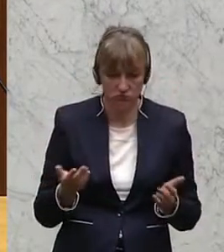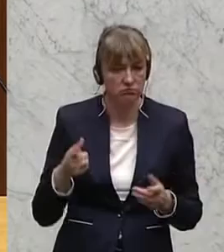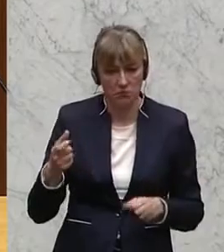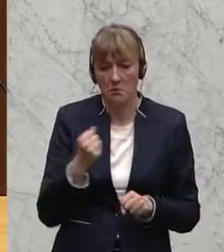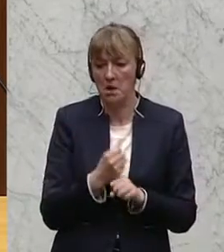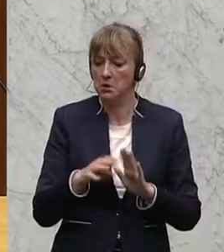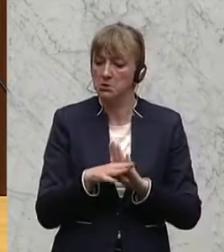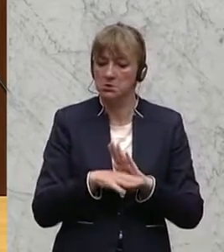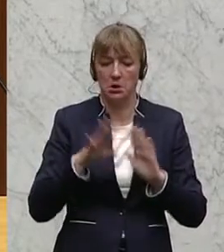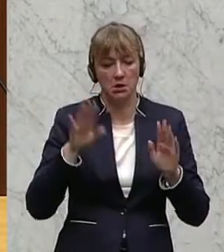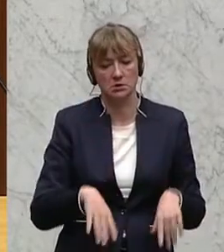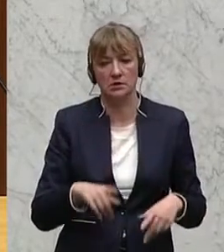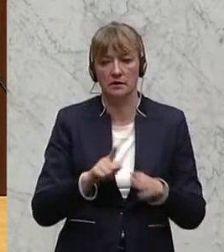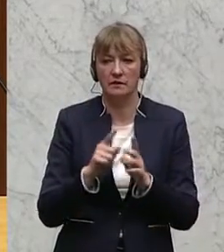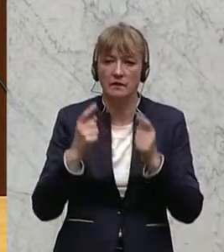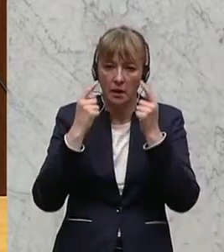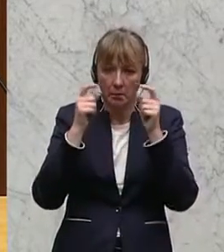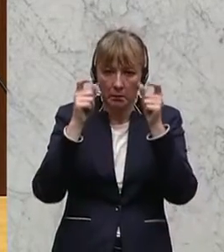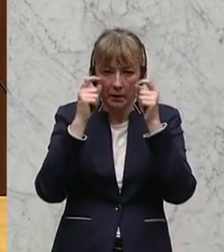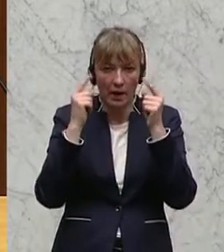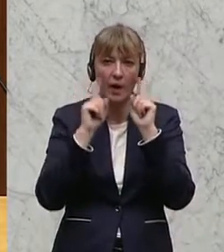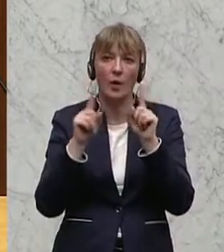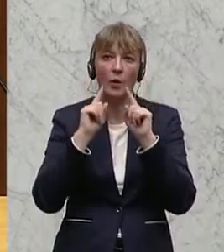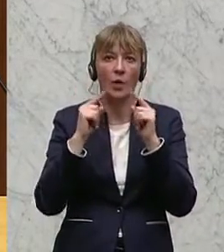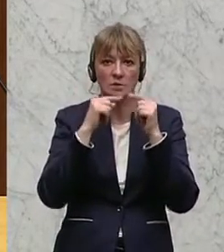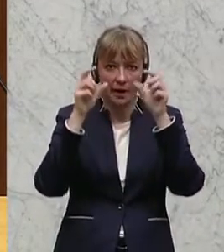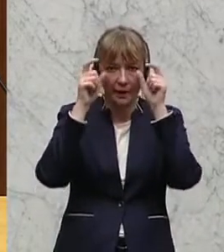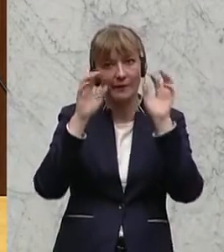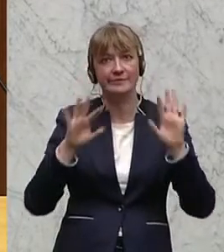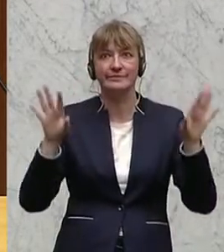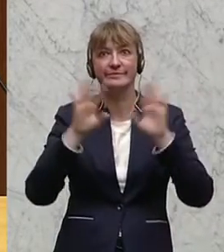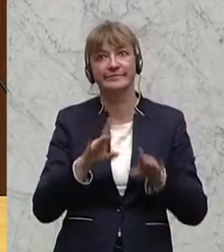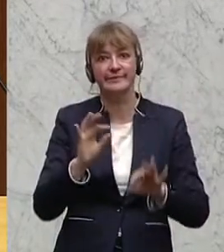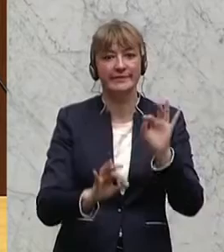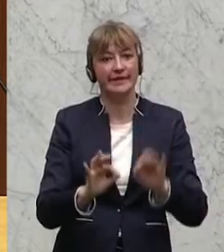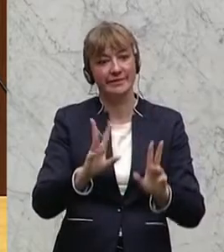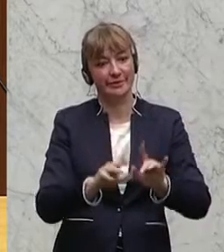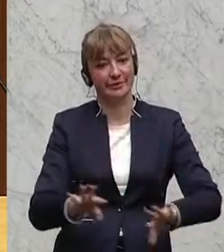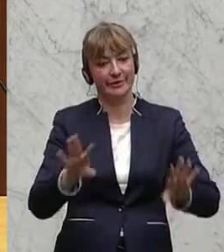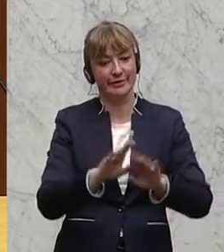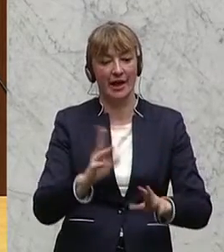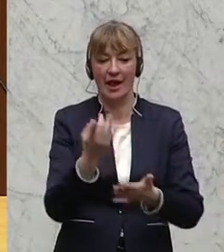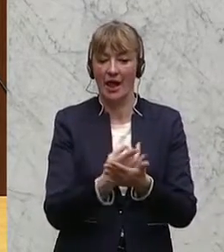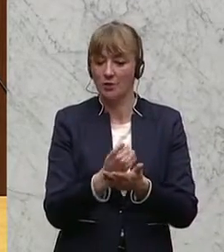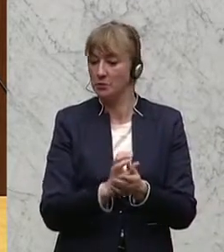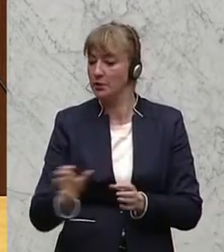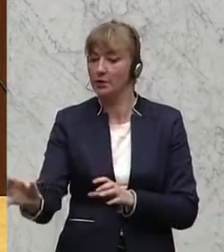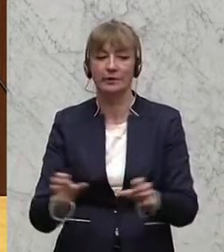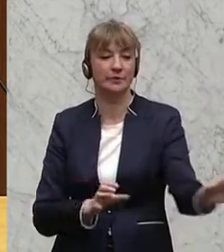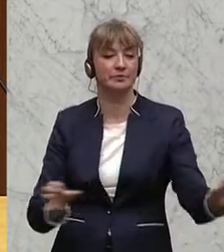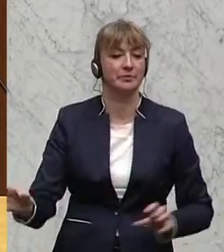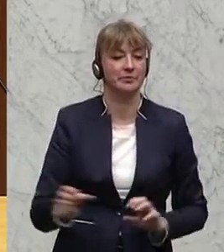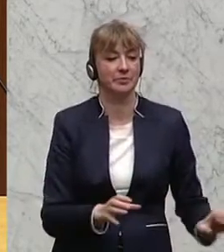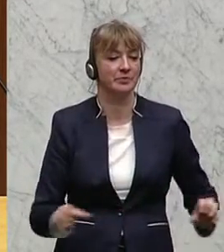ein Gesetz mit der rosaroten Brille. Sie verschieben das in der Statistik, dass Sie halt alle in irgendwelchen Ausbildungslagern oder